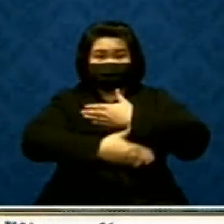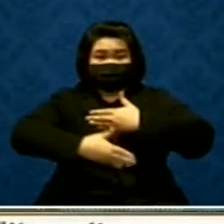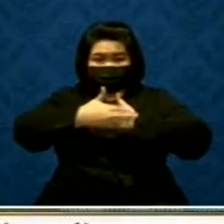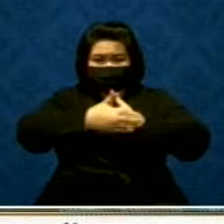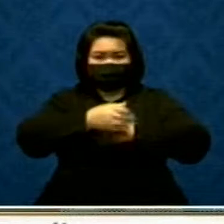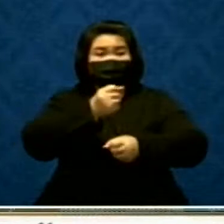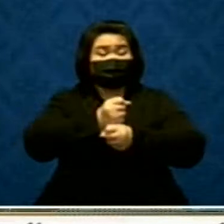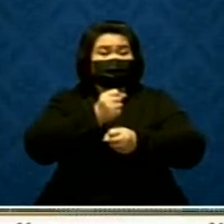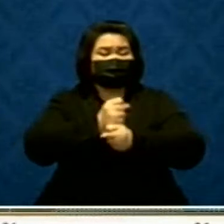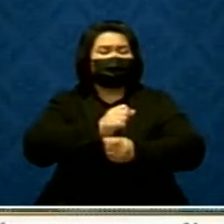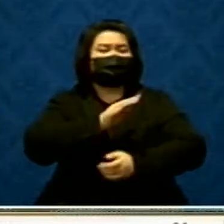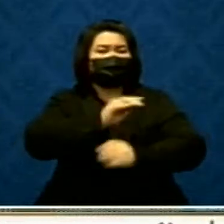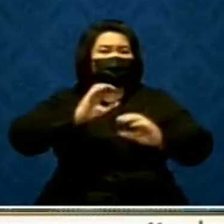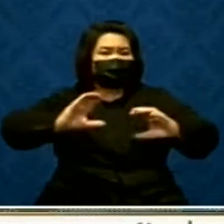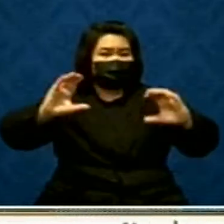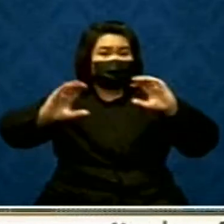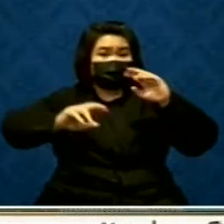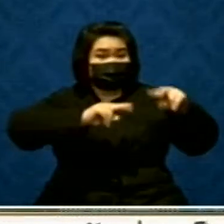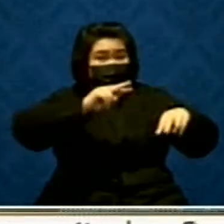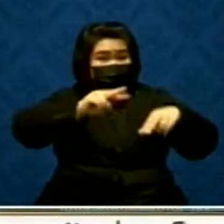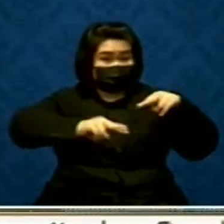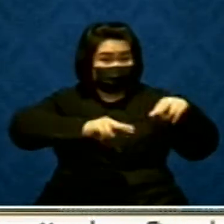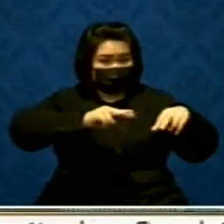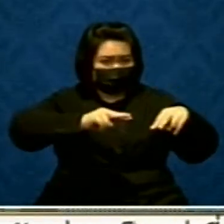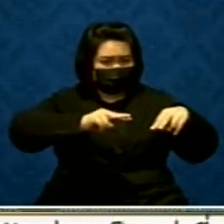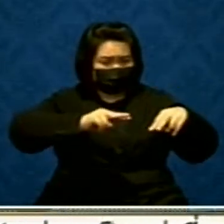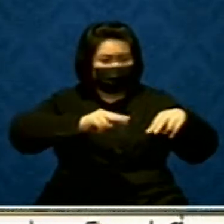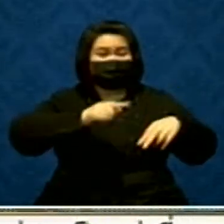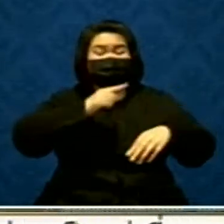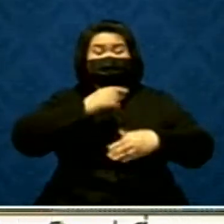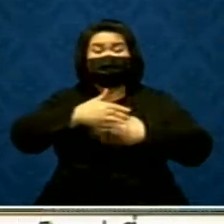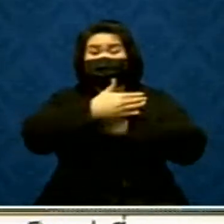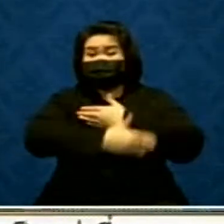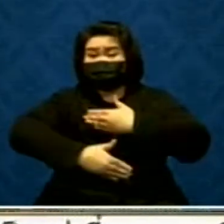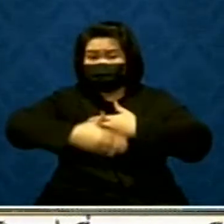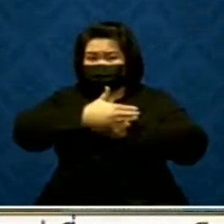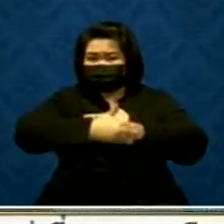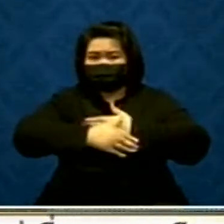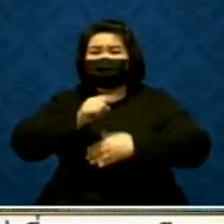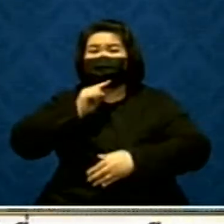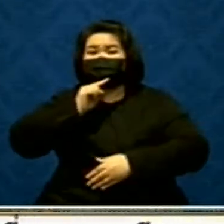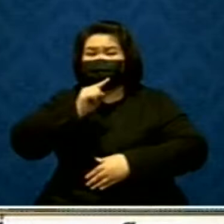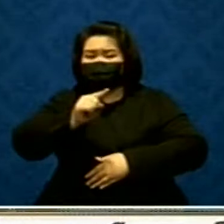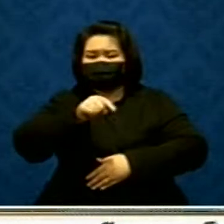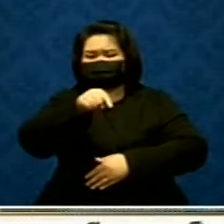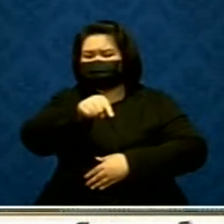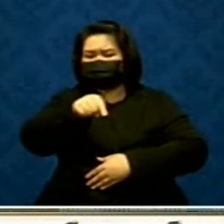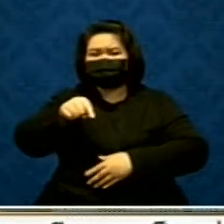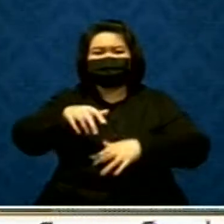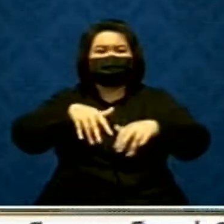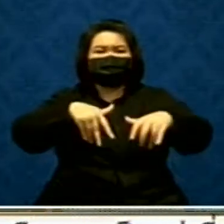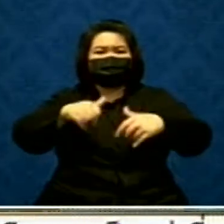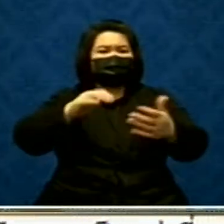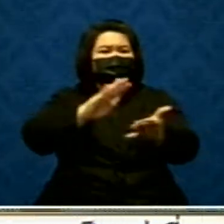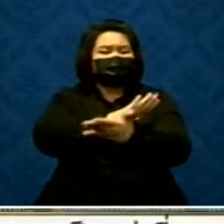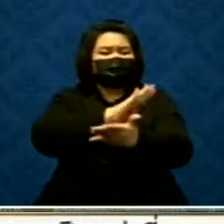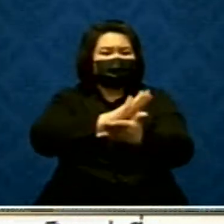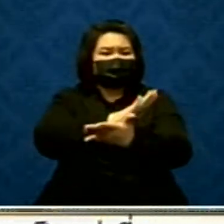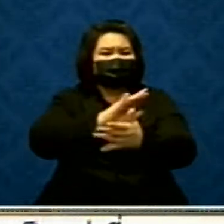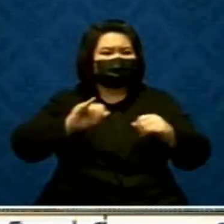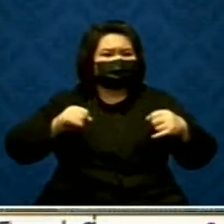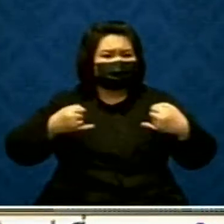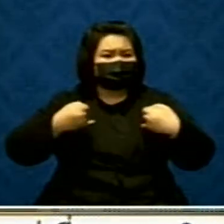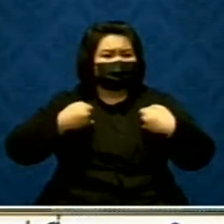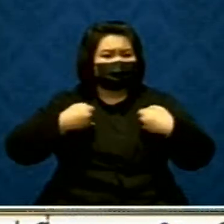ของรัฐการที่จะให้รถไฟไปฟ้องร้องกับประชาชนที่มีเอกสารเสร็จ